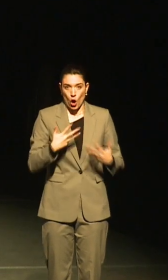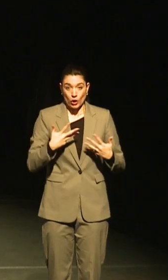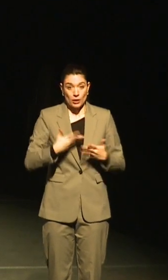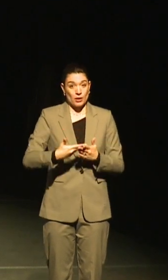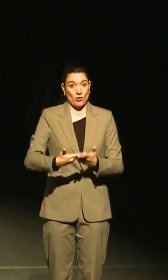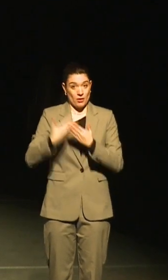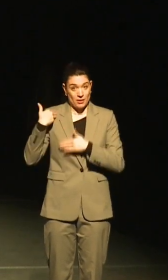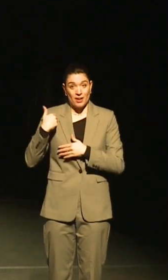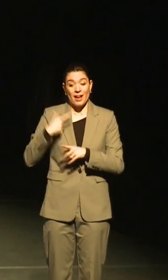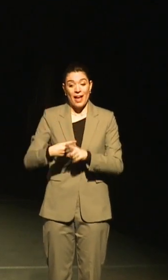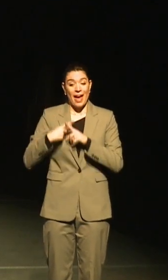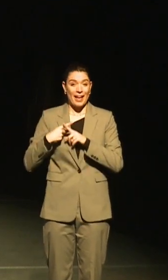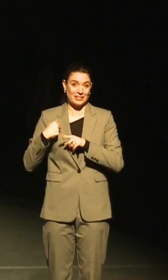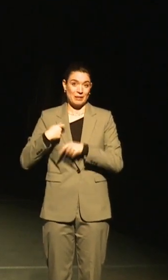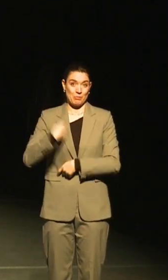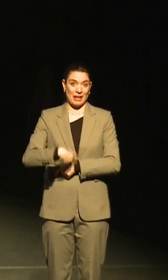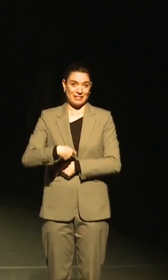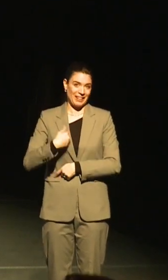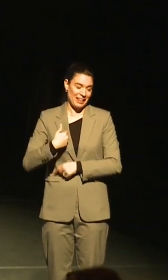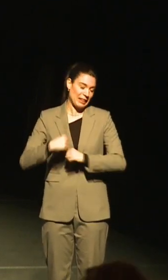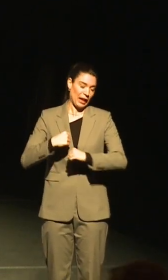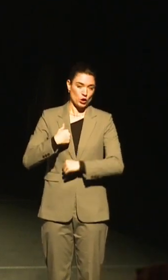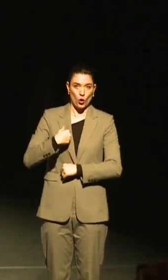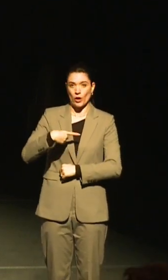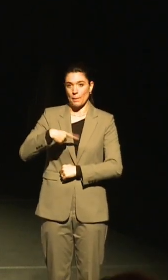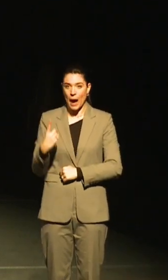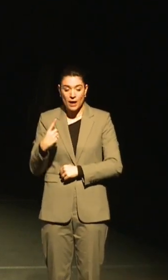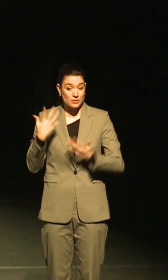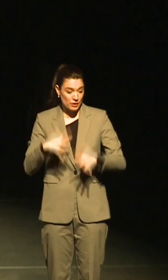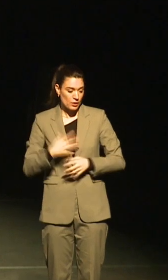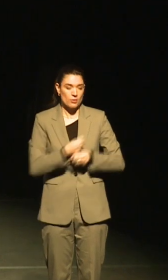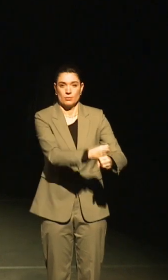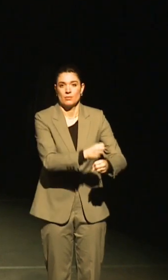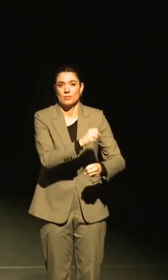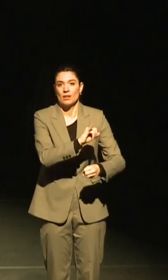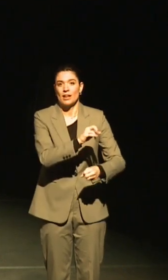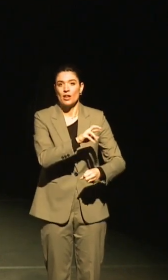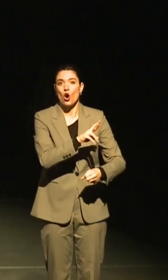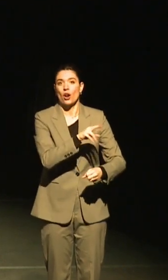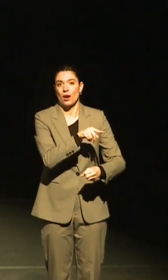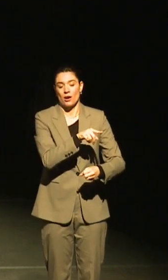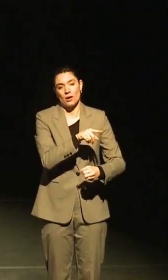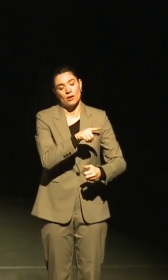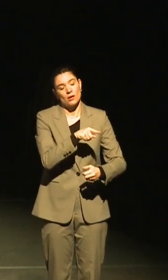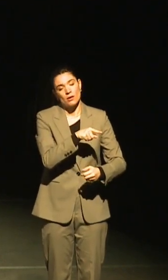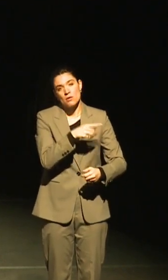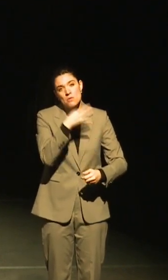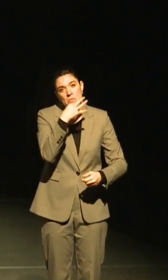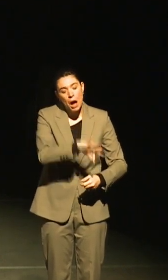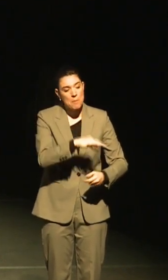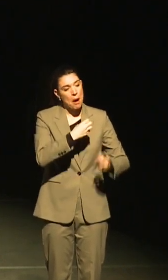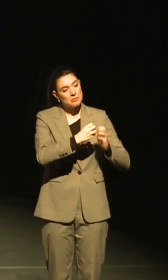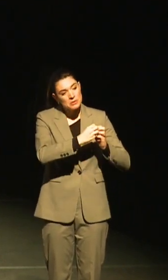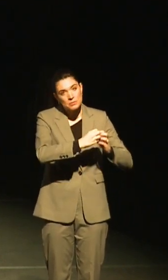che amo moltissimo a Igor perché Igor è stato poi determinante nel nello sviluppo non nella capacità di stabilire